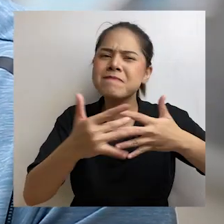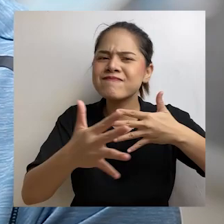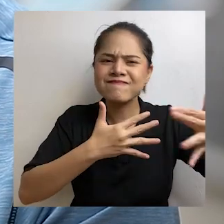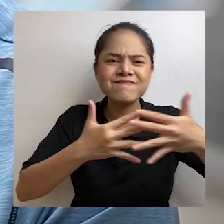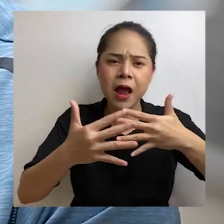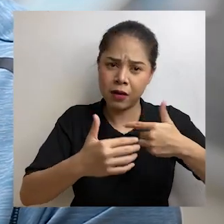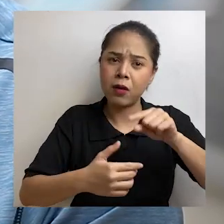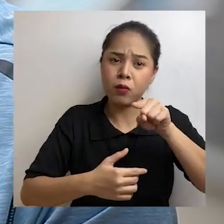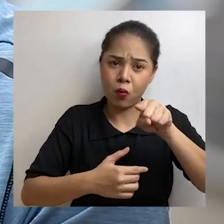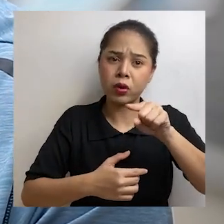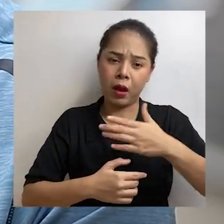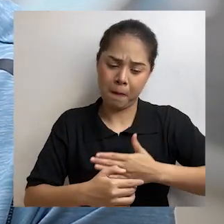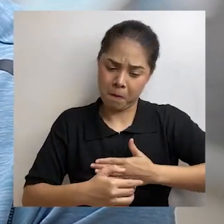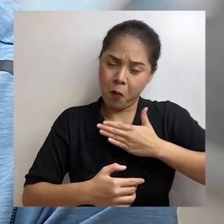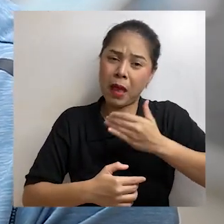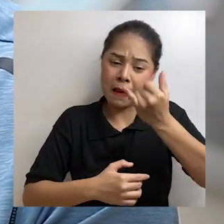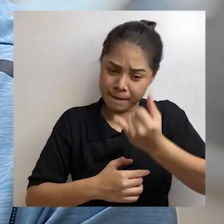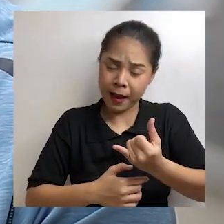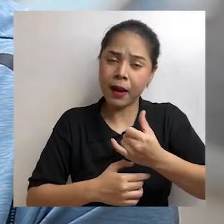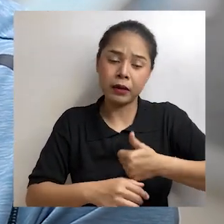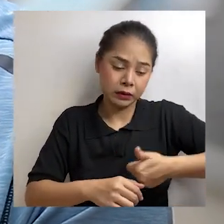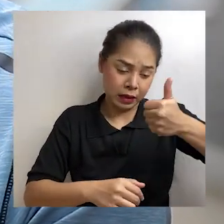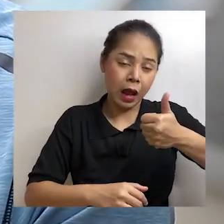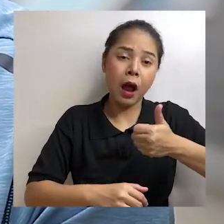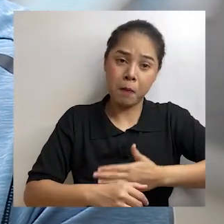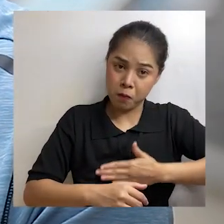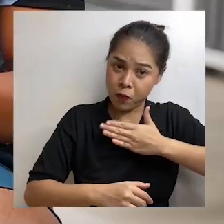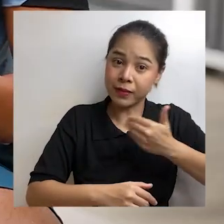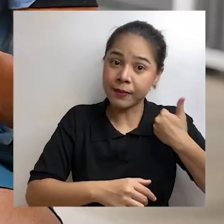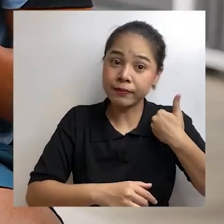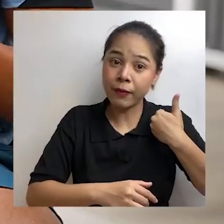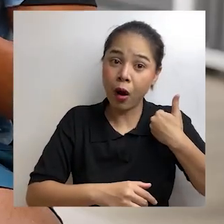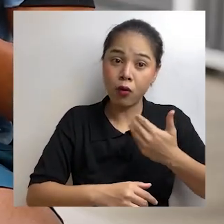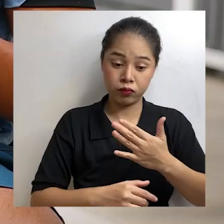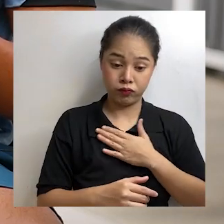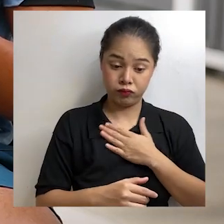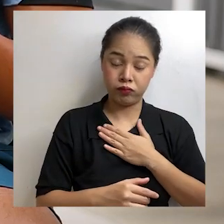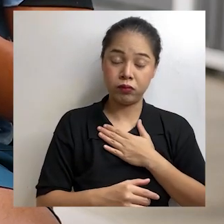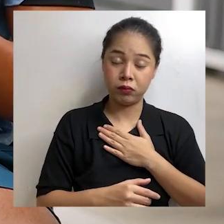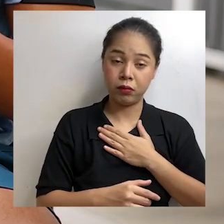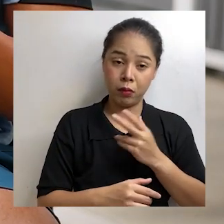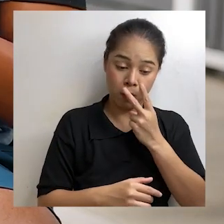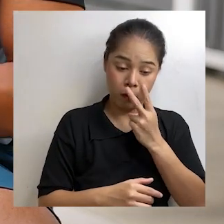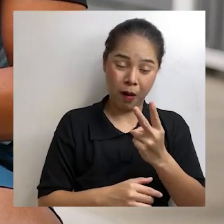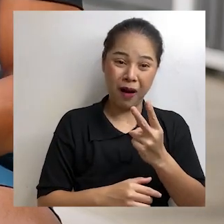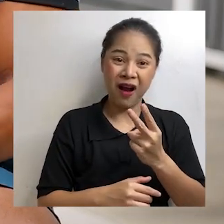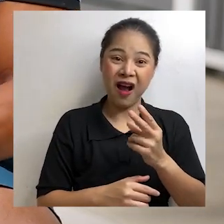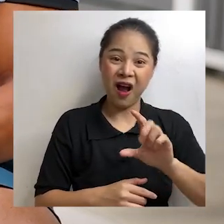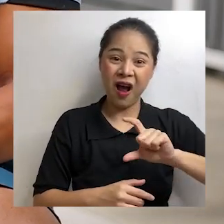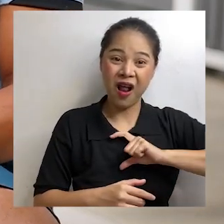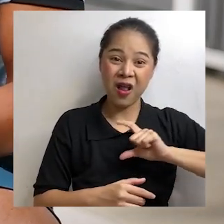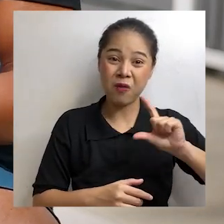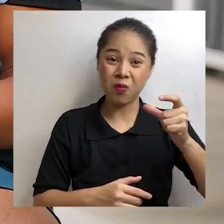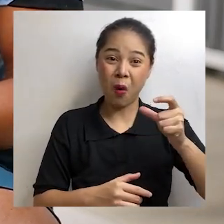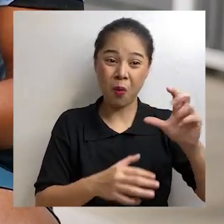าเราภูมิใจกับการแพ้หรือว่าภูมิใจกับการชนะที่เราได้มาหรือเปล่าครับผมอย่างตัวผมเองผมก็ยังไม่เคยได้เหรียญทอง4เกม